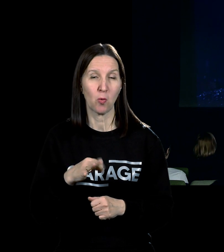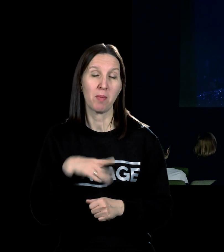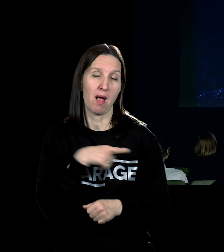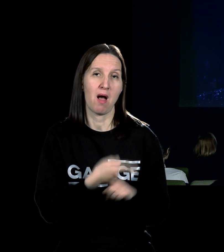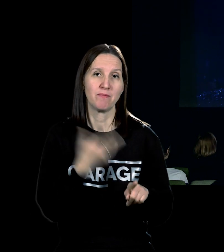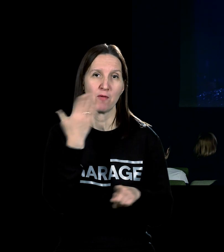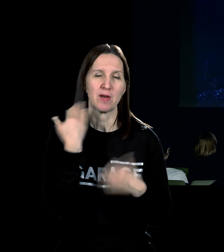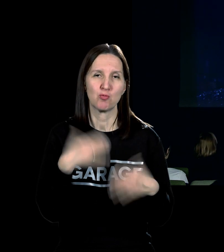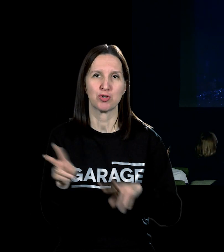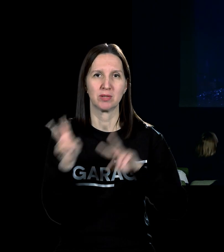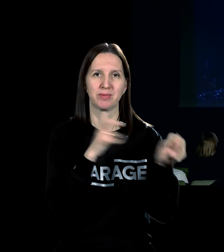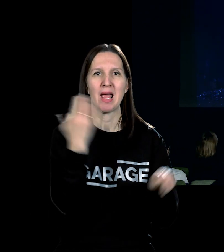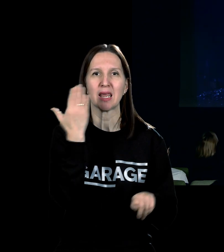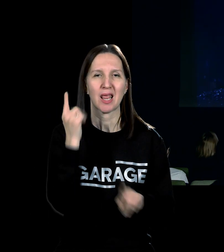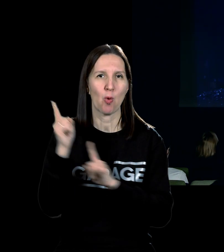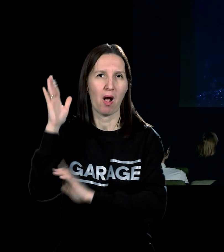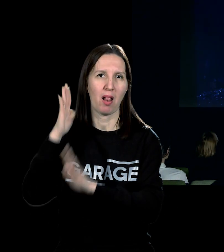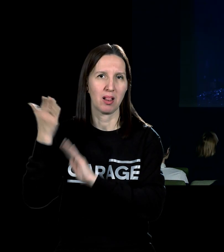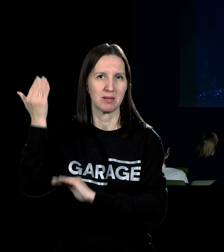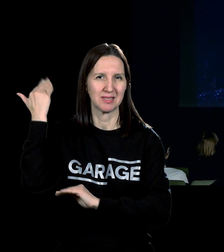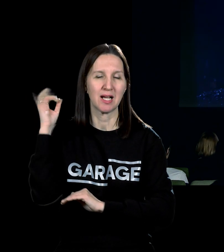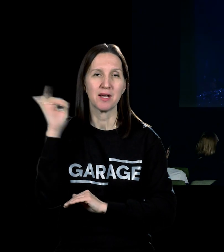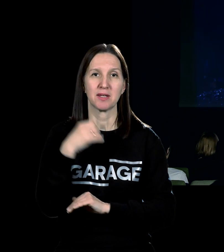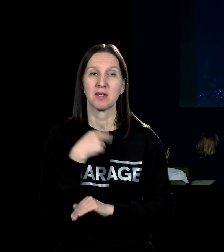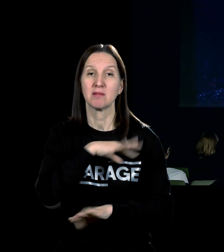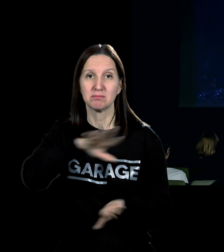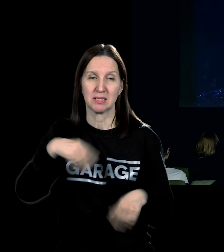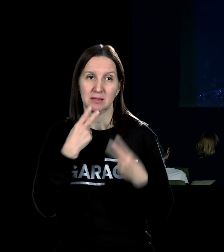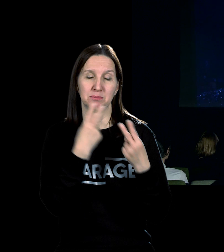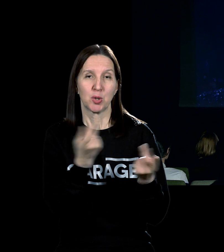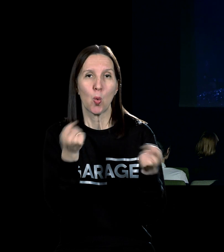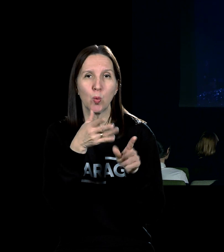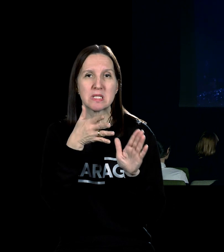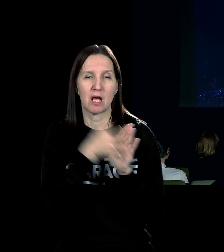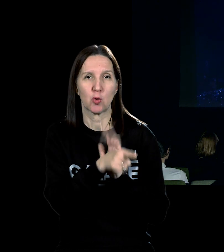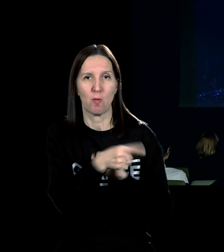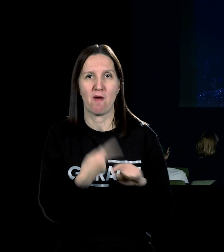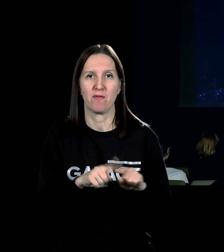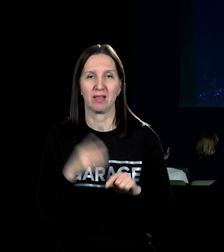этому фильму стать киноклассикой, и что не мешает там узнать в этом фильме вот того же самого